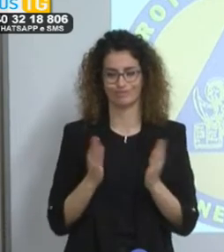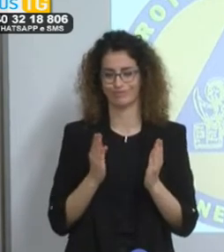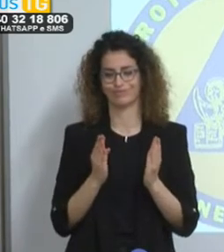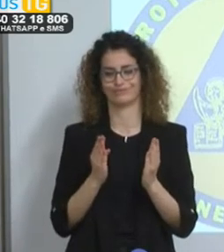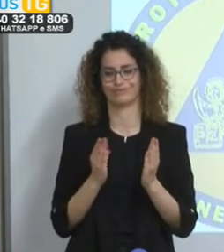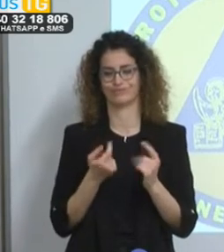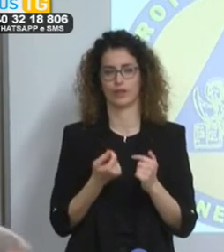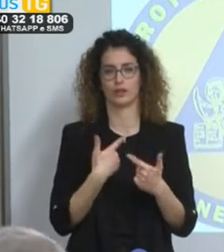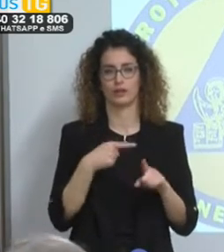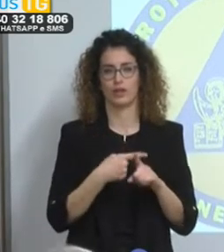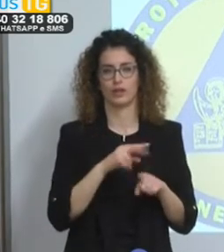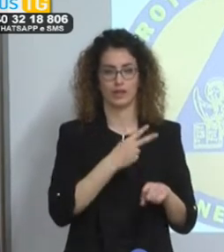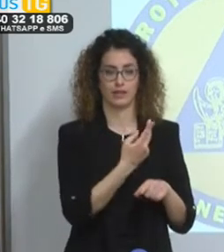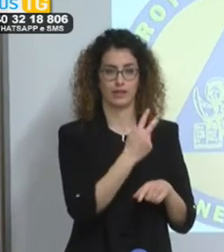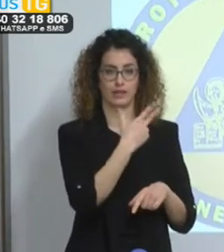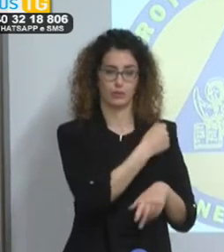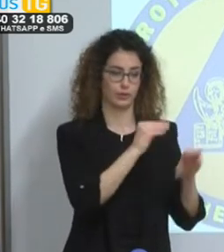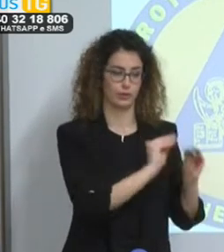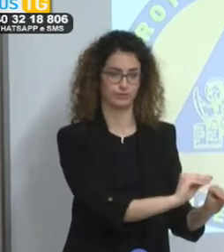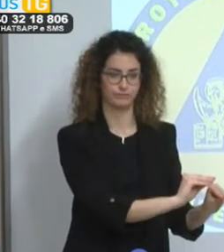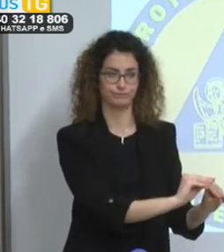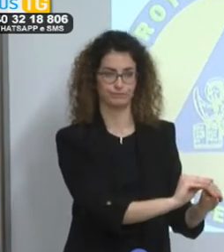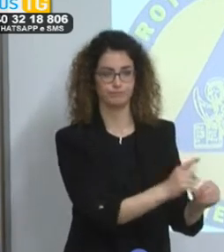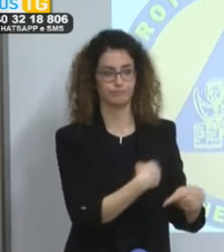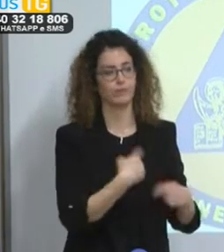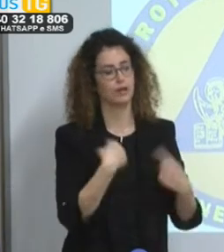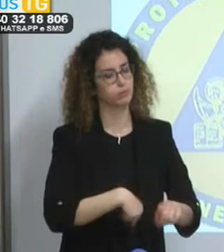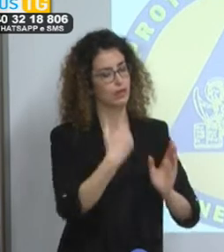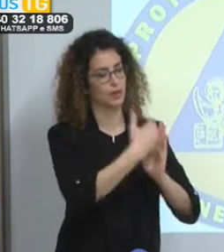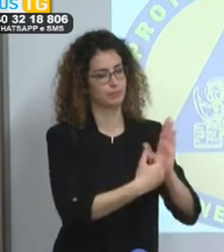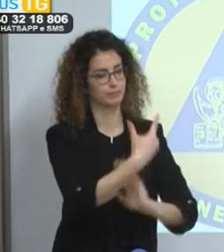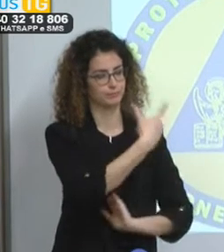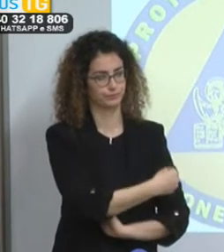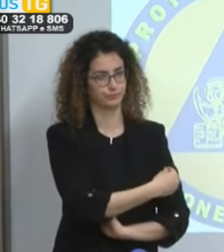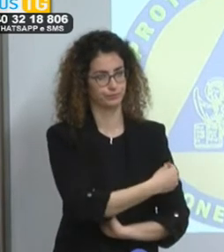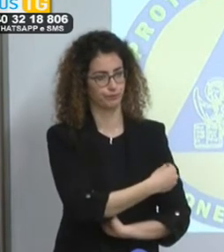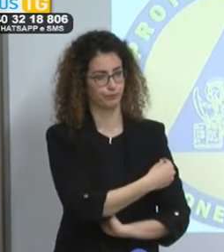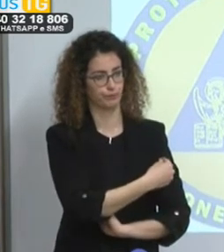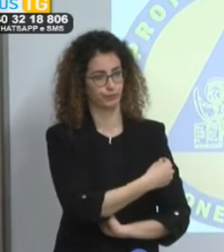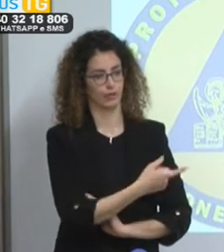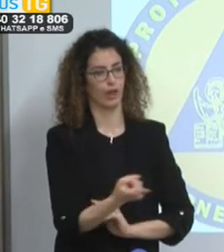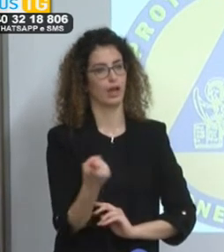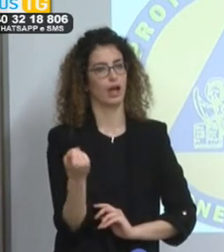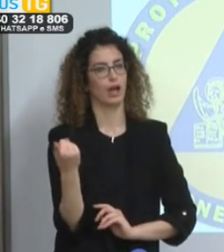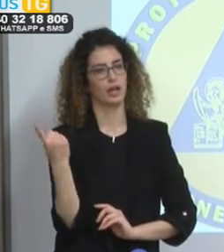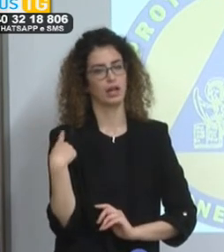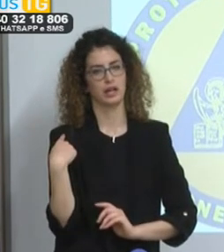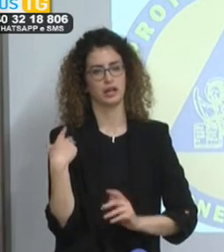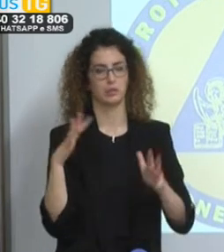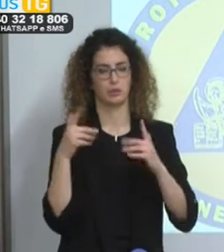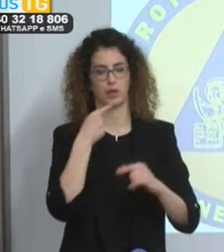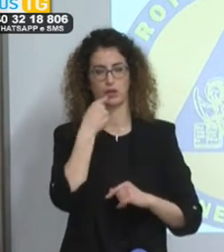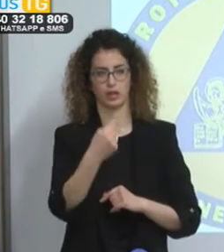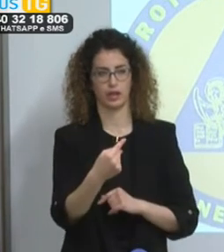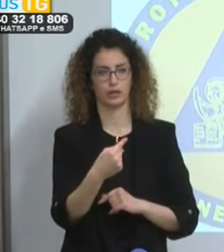accantonare la seconda dose, resta poco. Appunto il piano vaccinale, lei ieri ne aveva illustrato a grandi linee, poi c'era